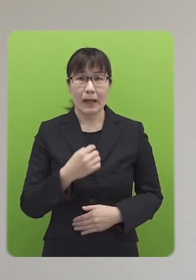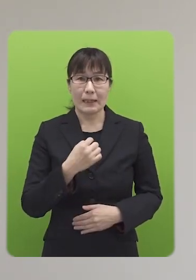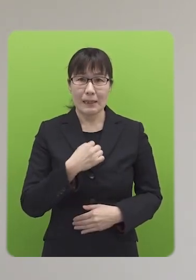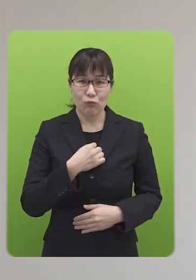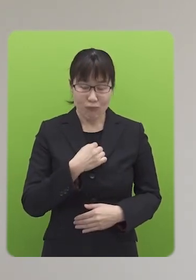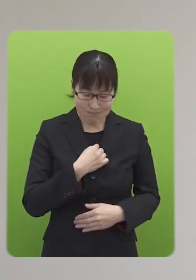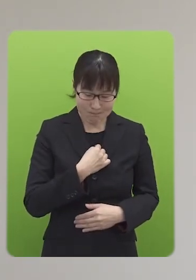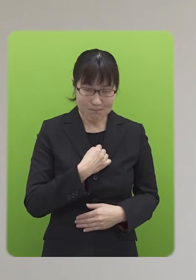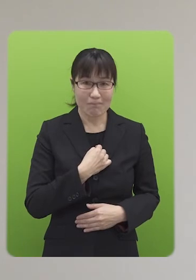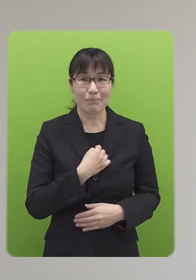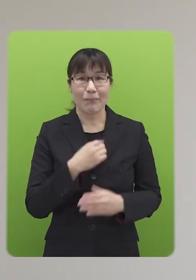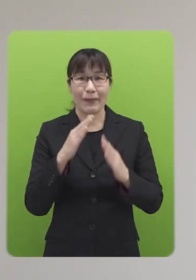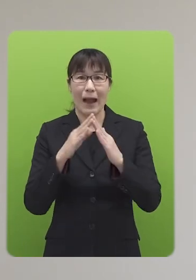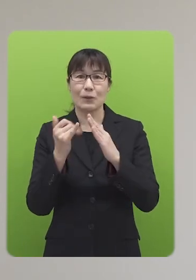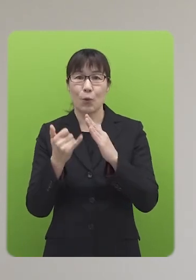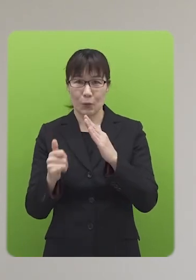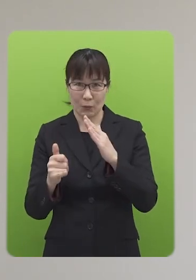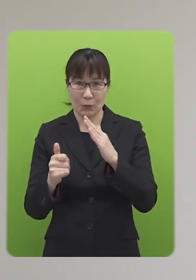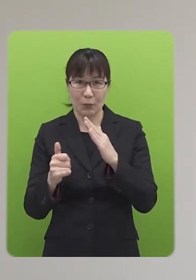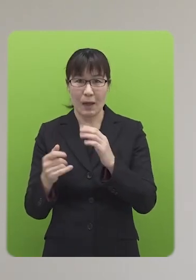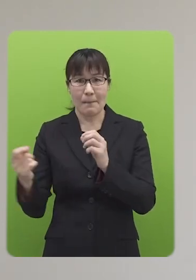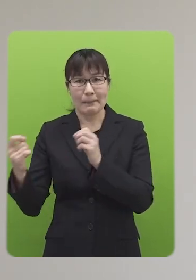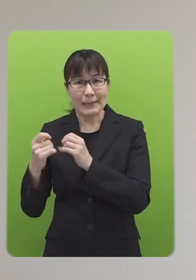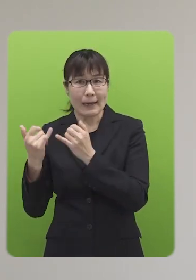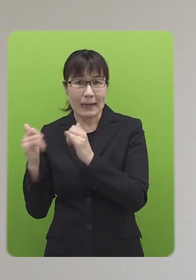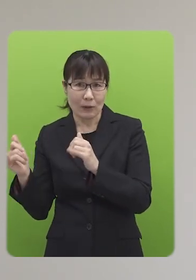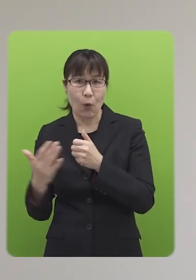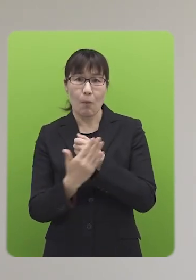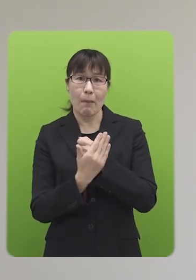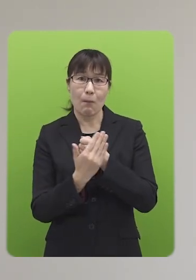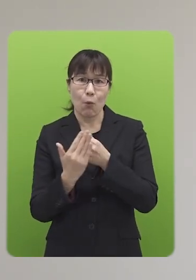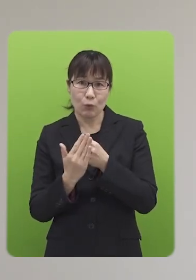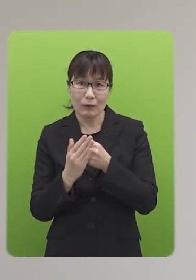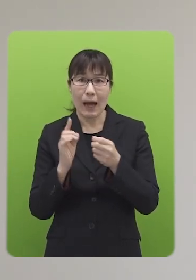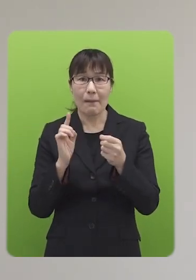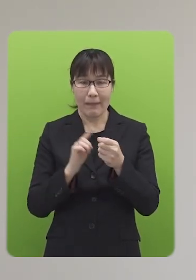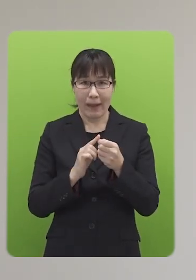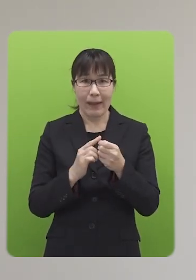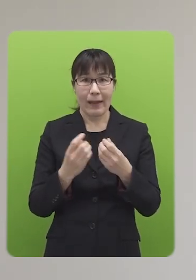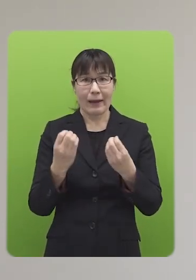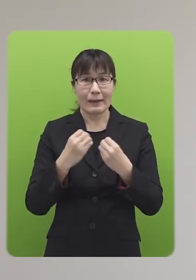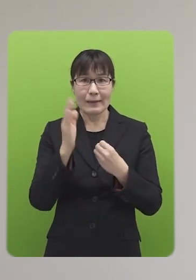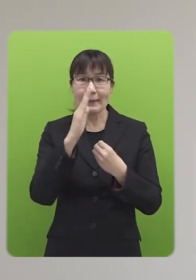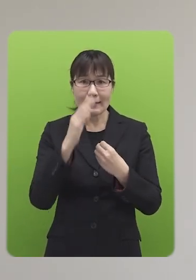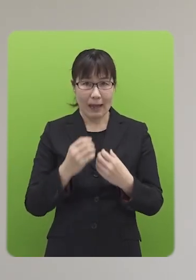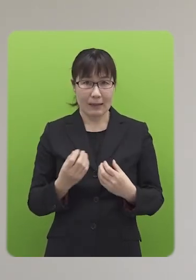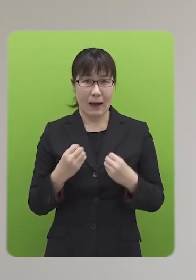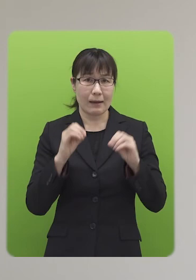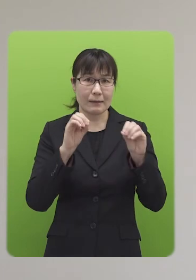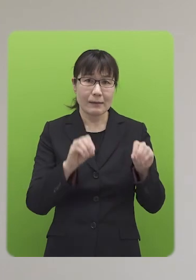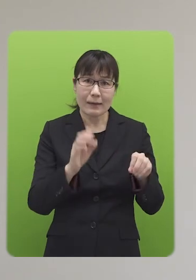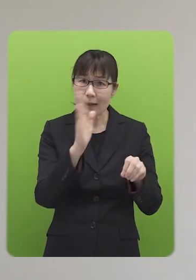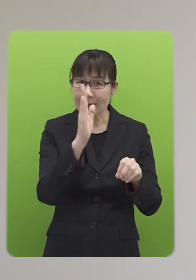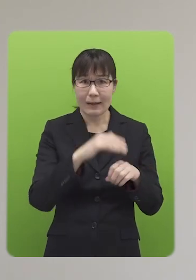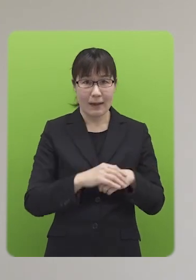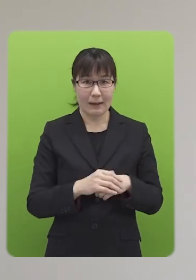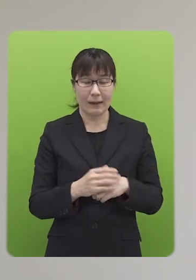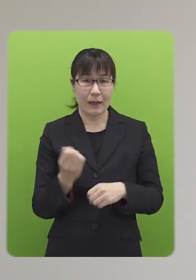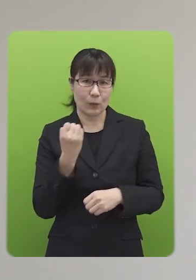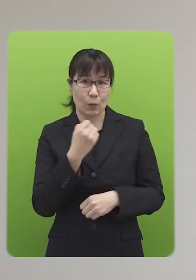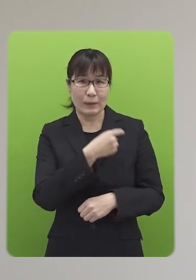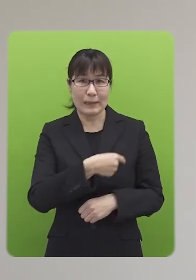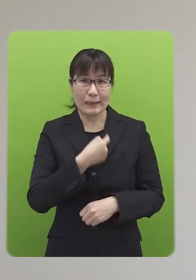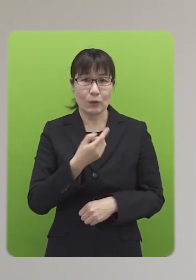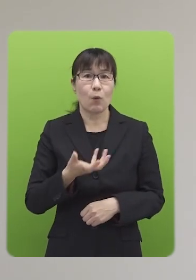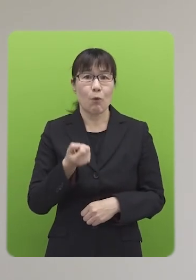や大切な家族、身近な人を守るため、感染しない、感染させないという強